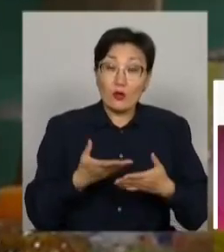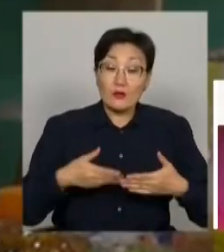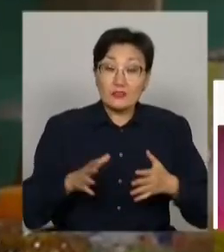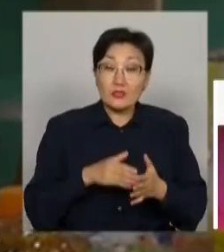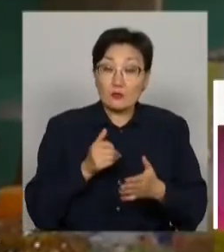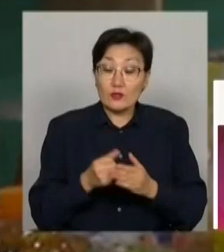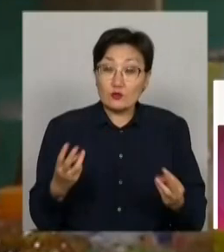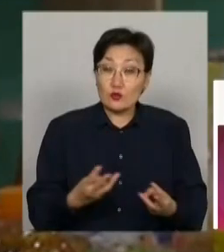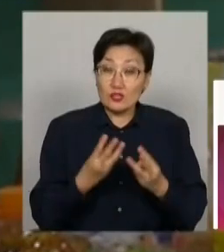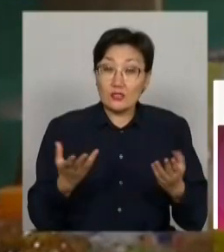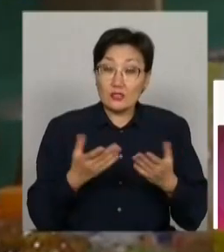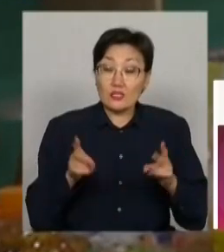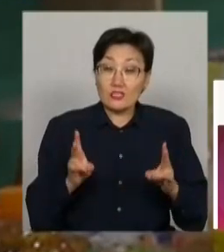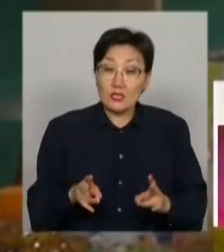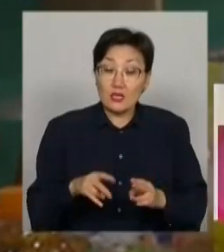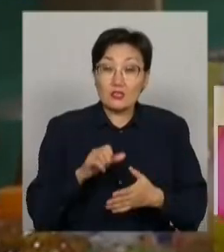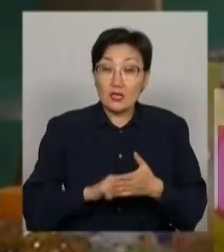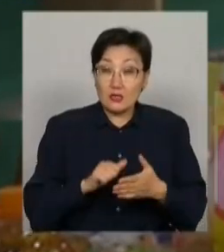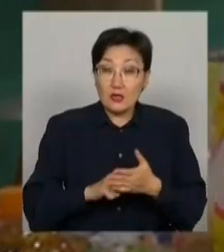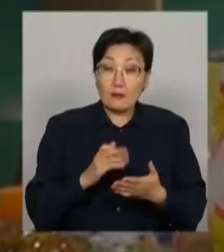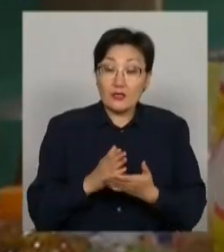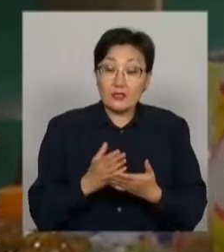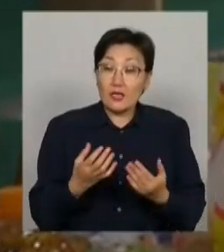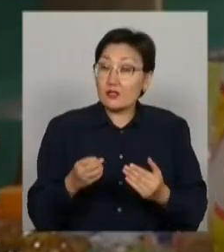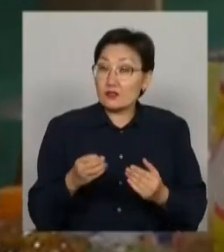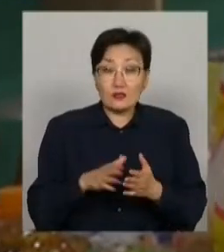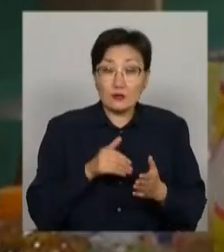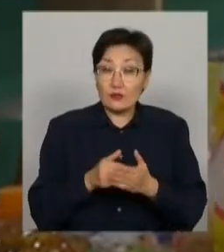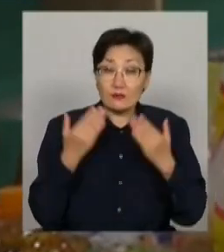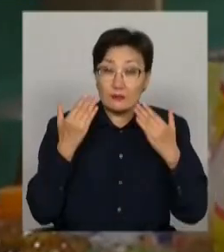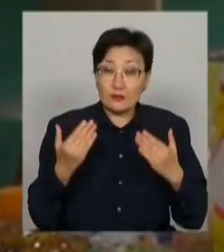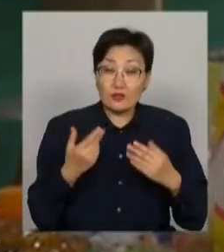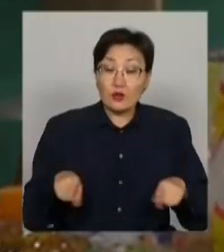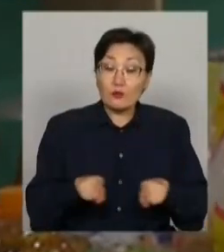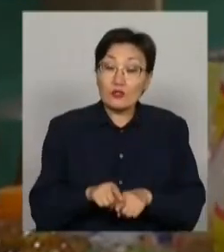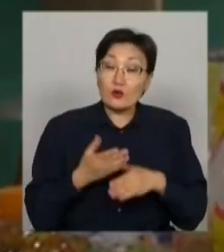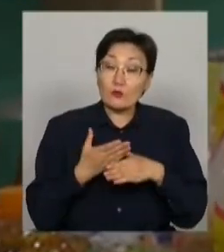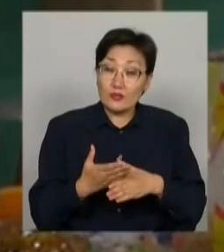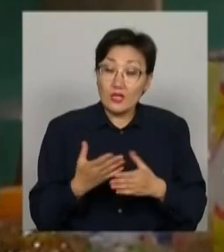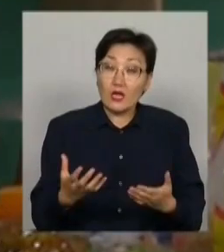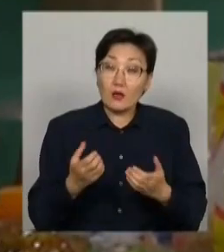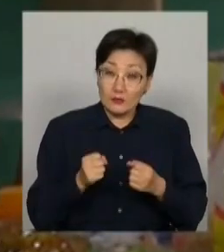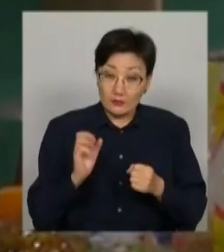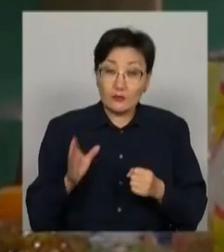дейін өрттің қандай зардабы, салдары бар екенін әлі білмейміз. Сондықтан да бұндай көмекті біз әлі де қабылдай береміз.